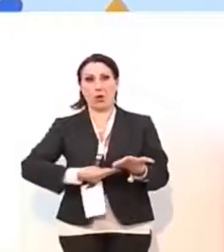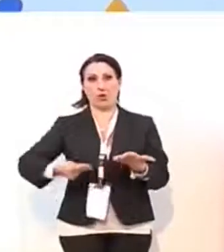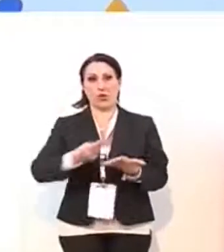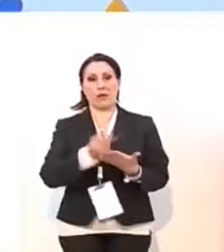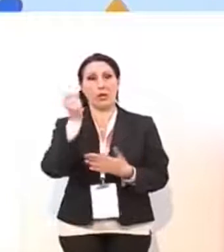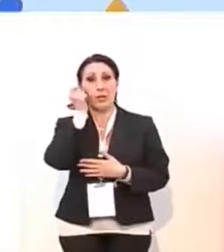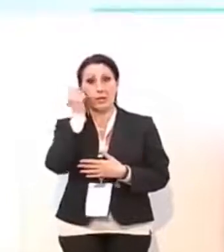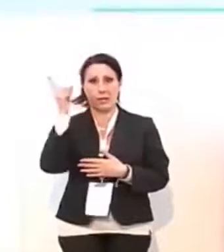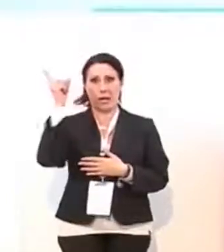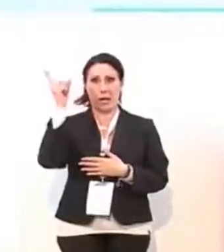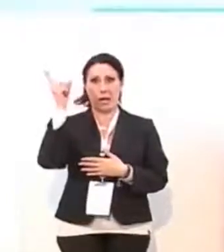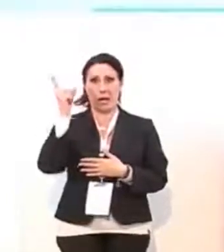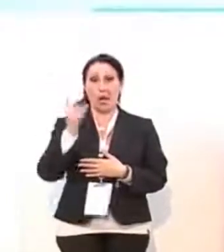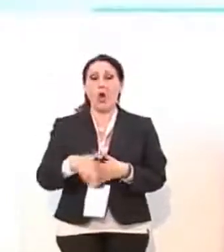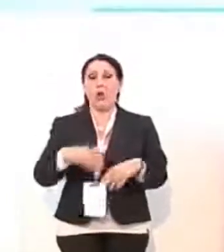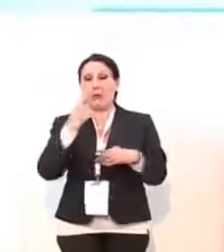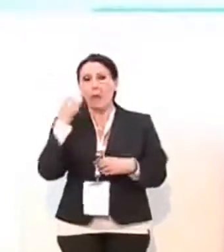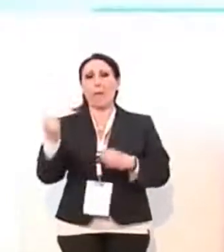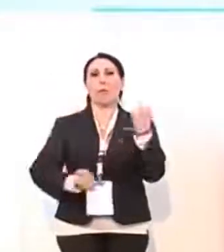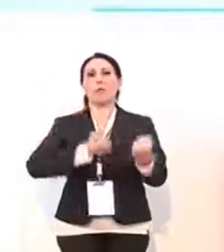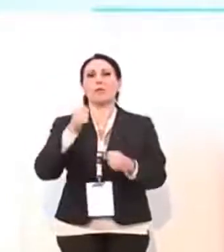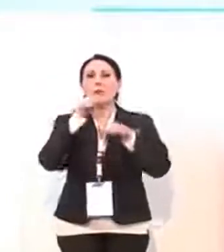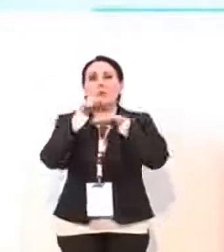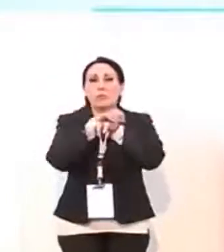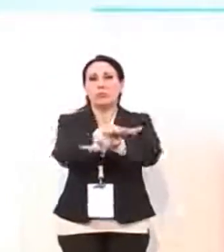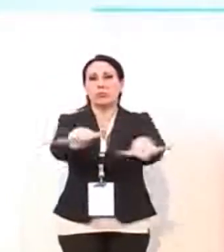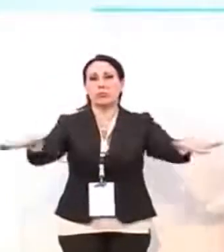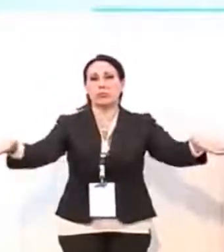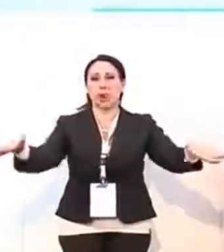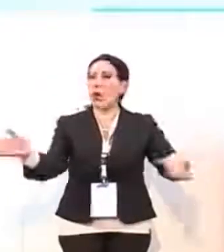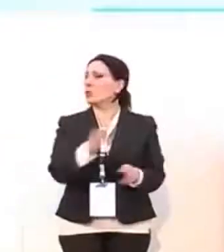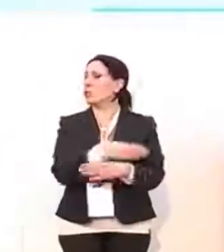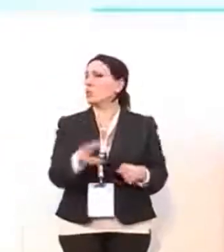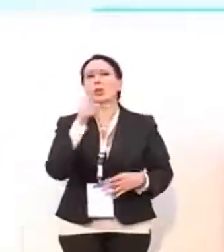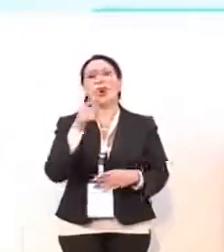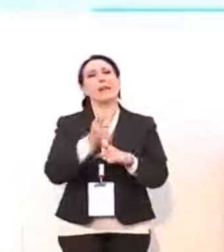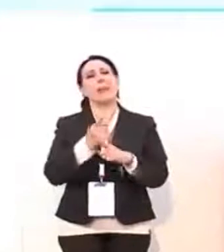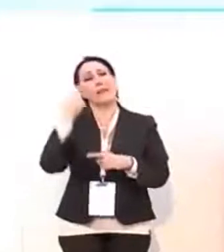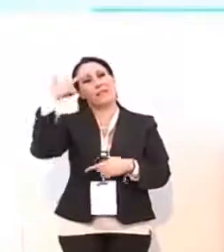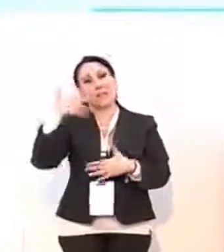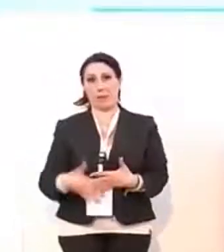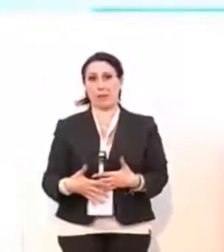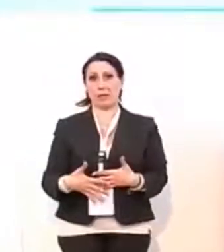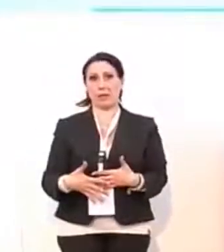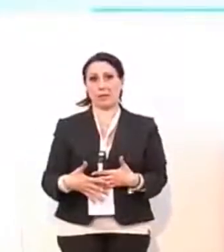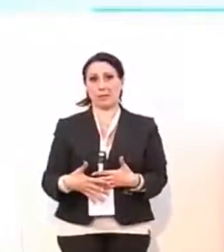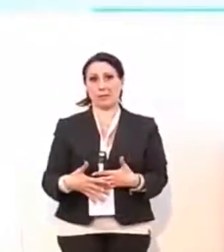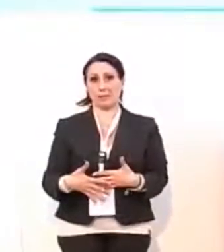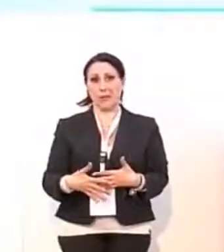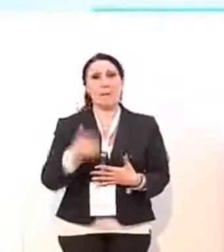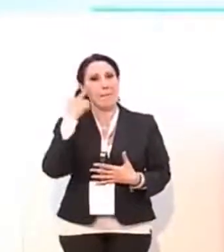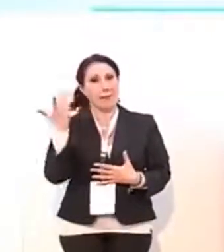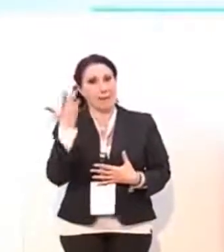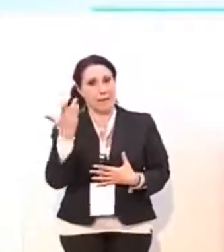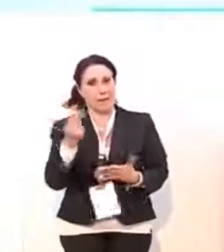che abbiamo fatto. Dal 2018 in Italia ci saranno 4 giorni di congedo parentale